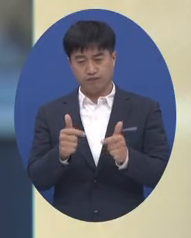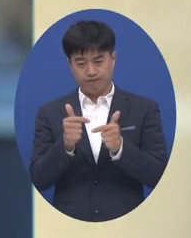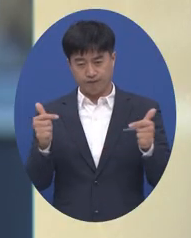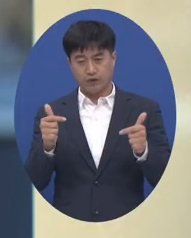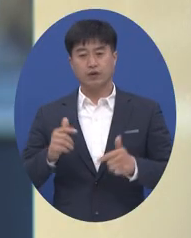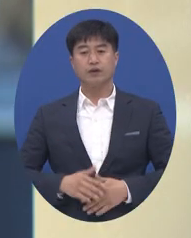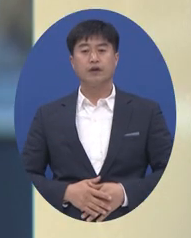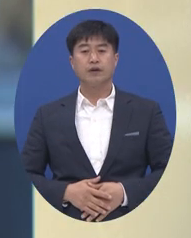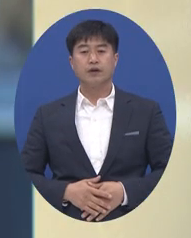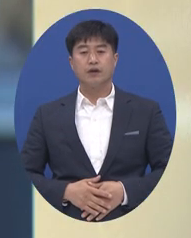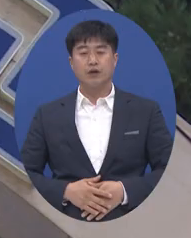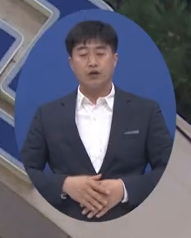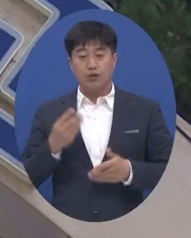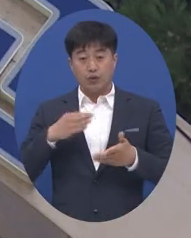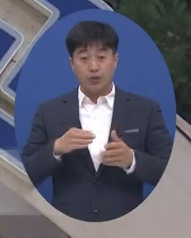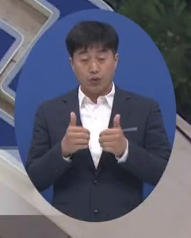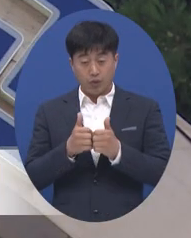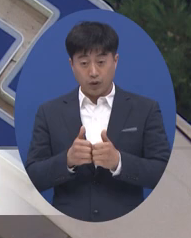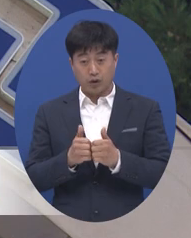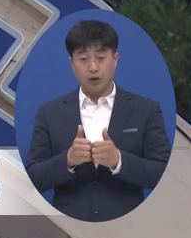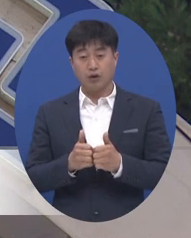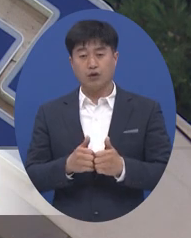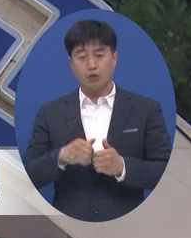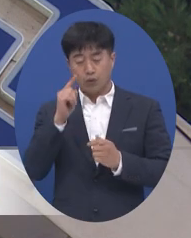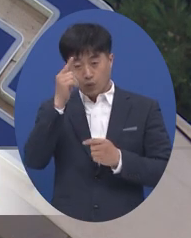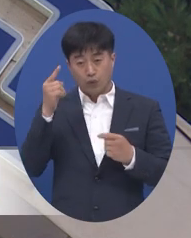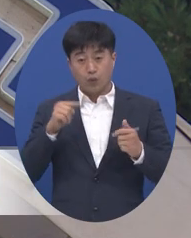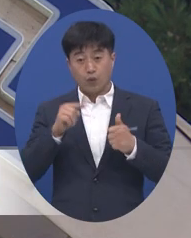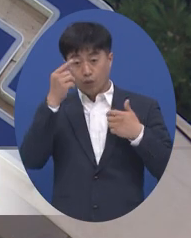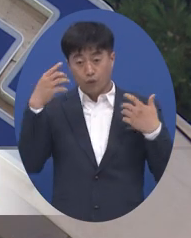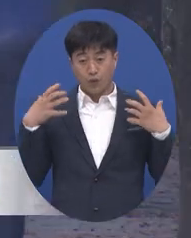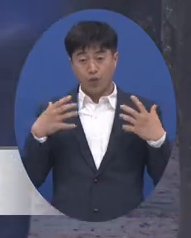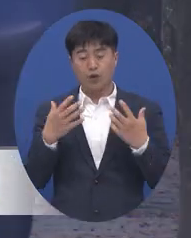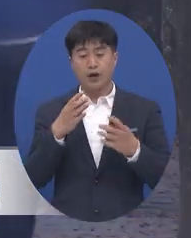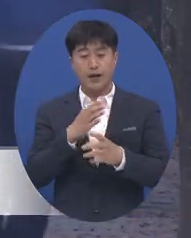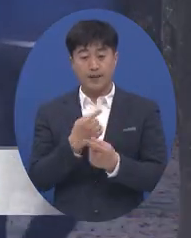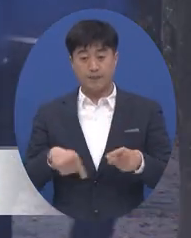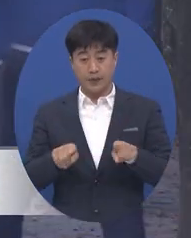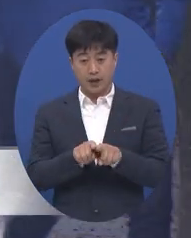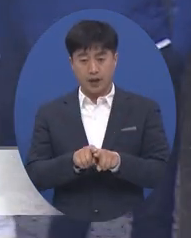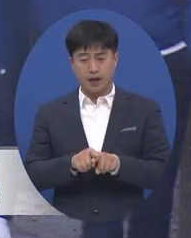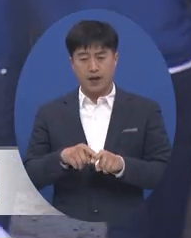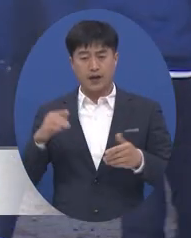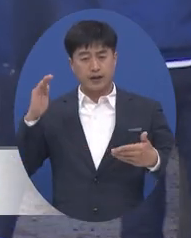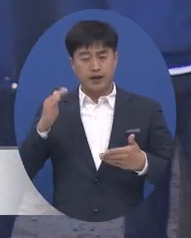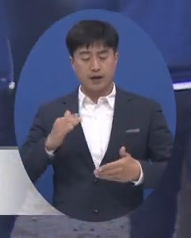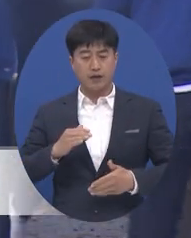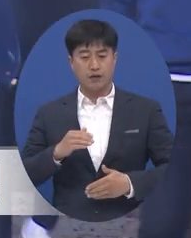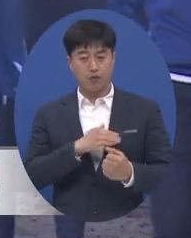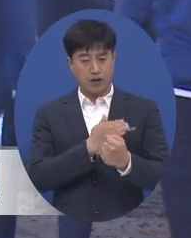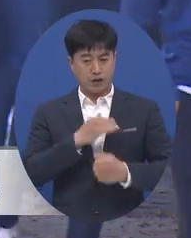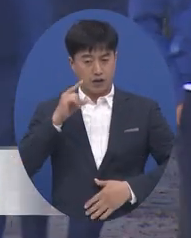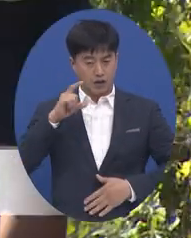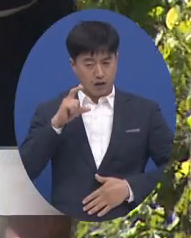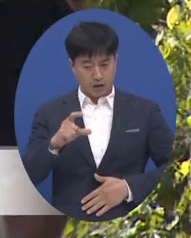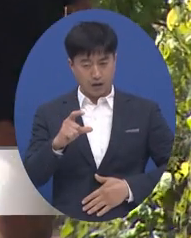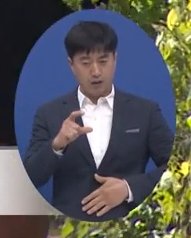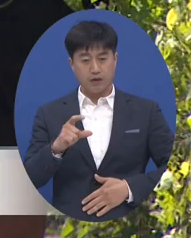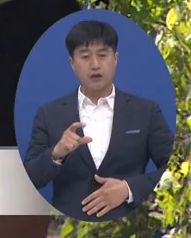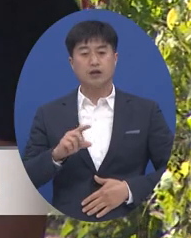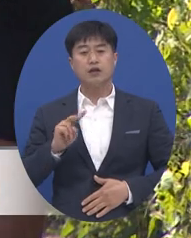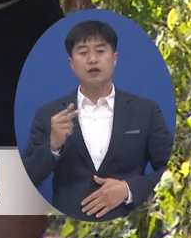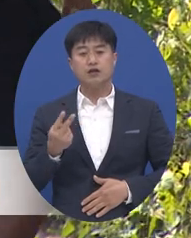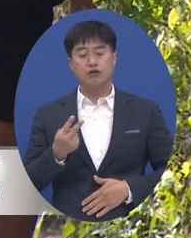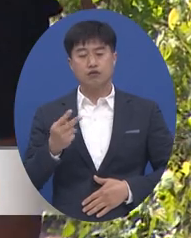늘었습니다. 경기도의회 경기도교육청과의 협치를 통해 학생들의 권리를 강화하고 복지를 증진하기 위한 2,618억